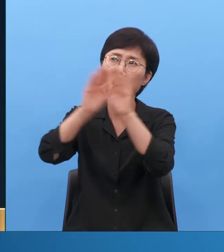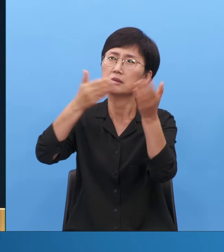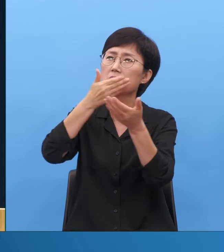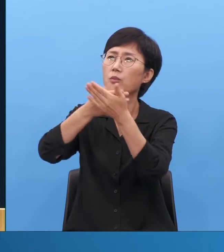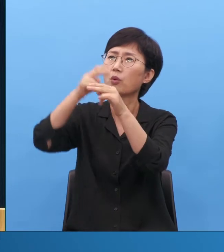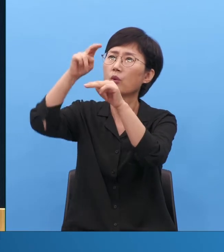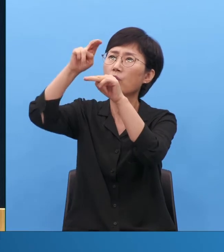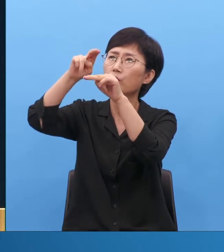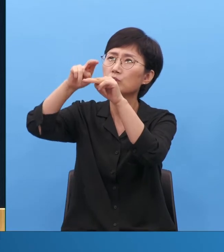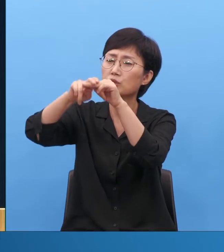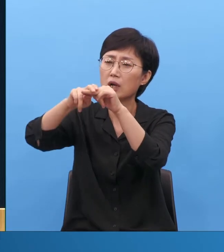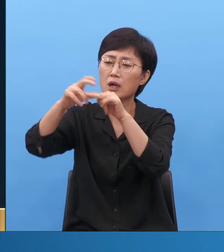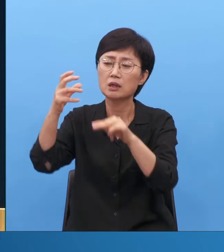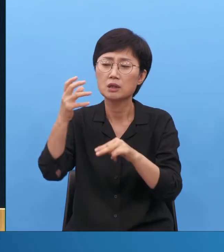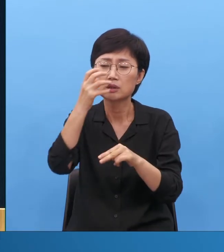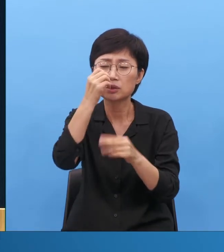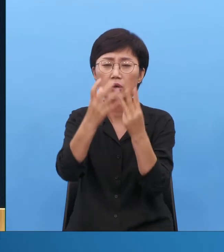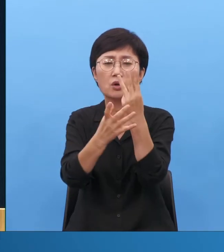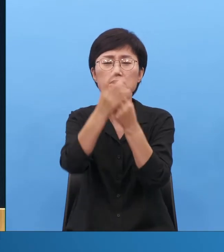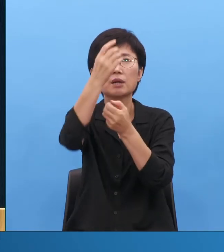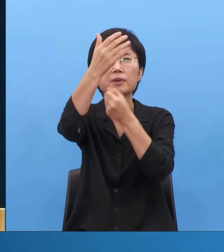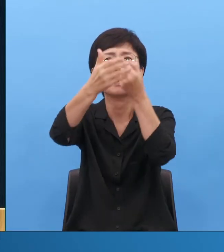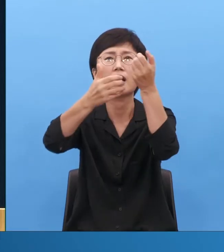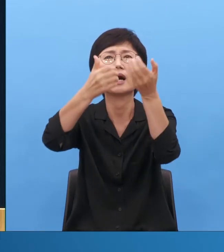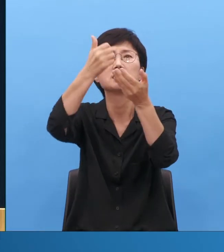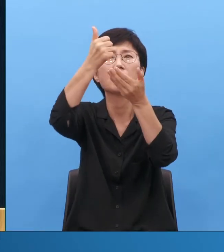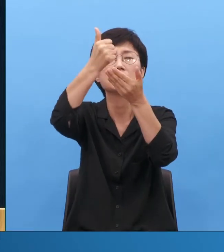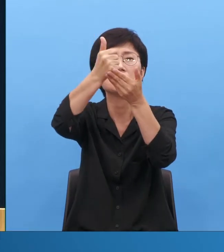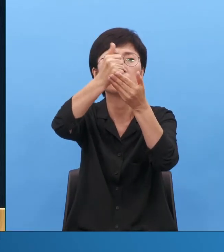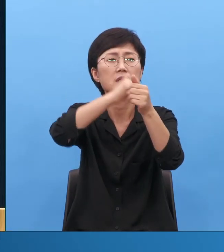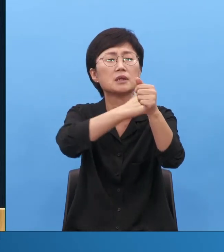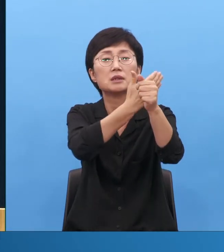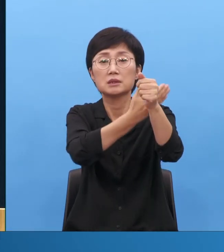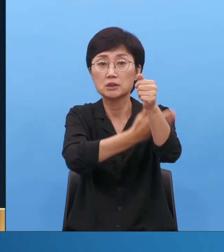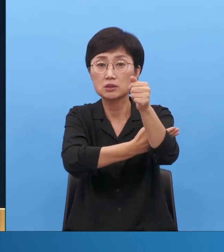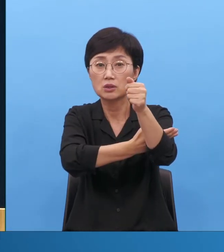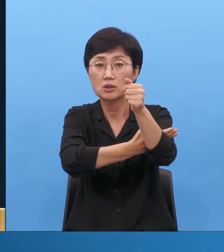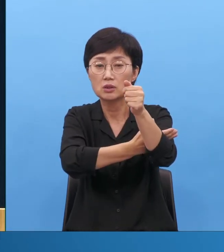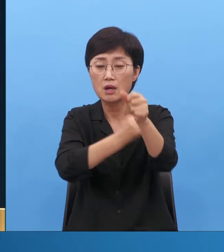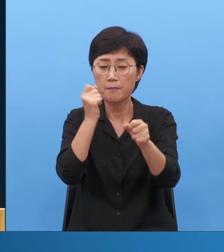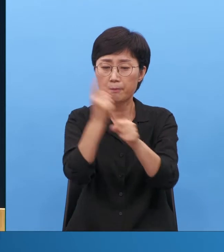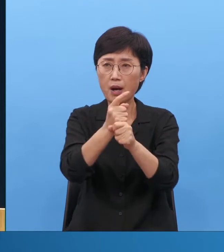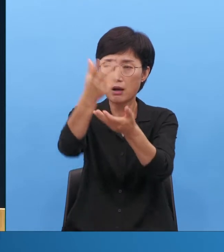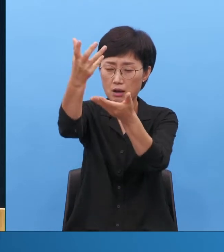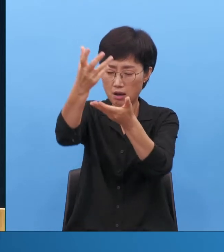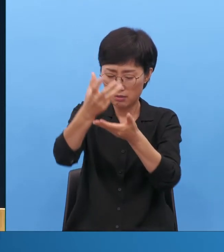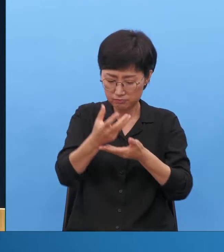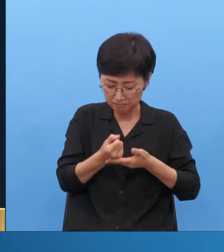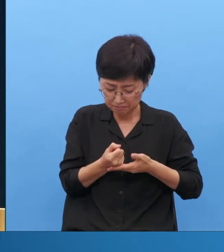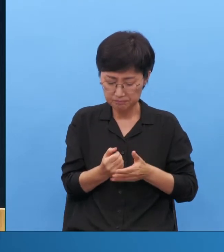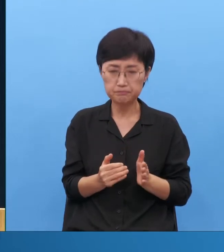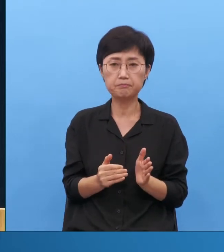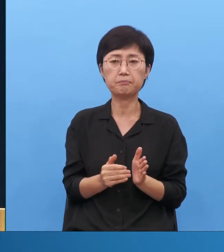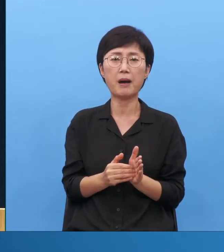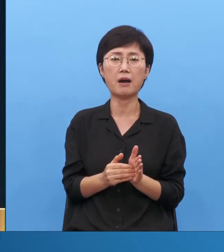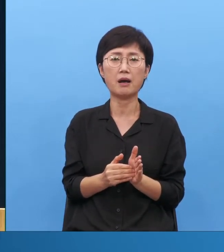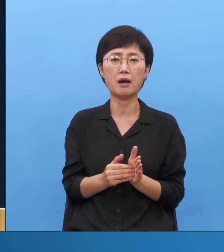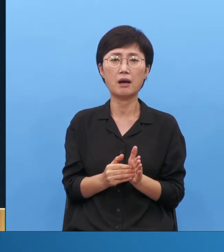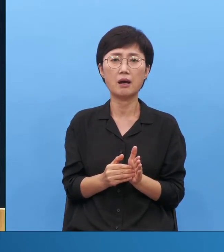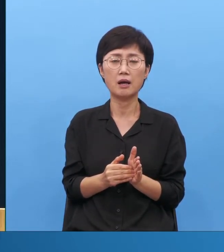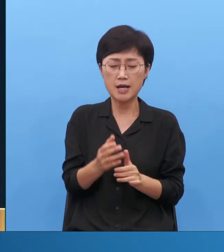성삼위 하나님과 그 어마어마한 시대하고 능력이 여러분에게 와 있다 이 말이에요. You must realize that 그렇죠? all the blessings of the heavenly throne and the power of the triune